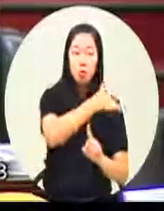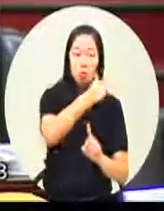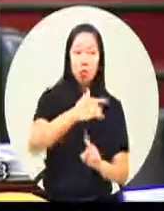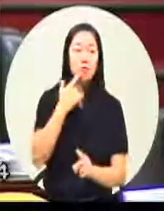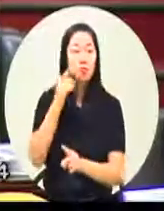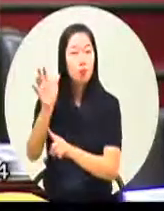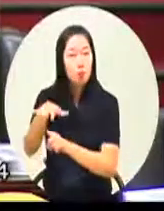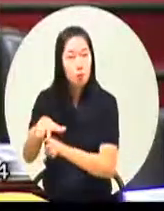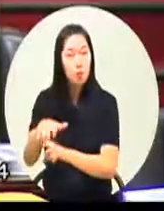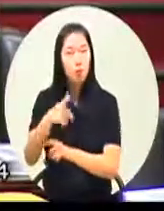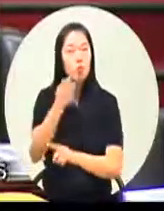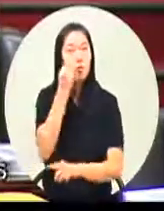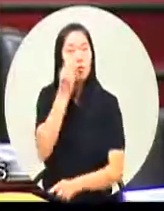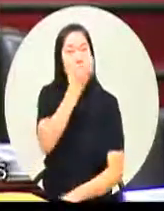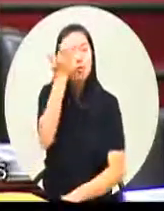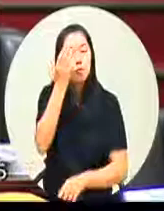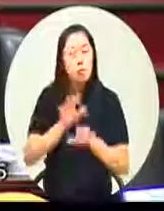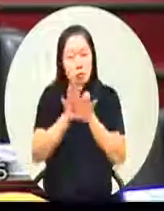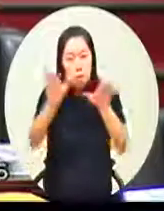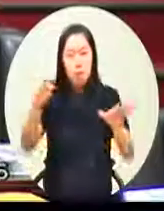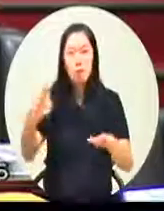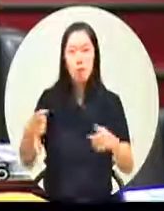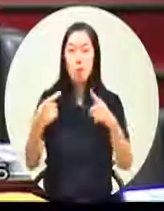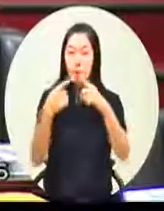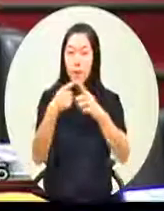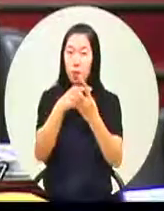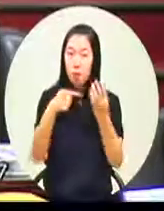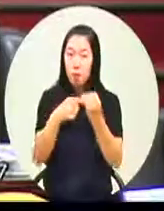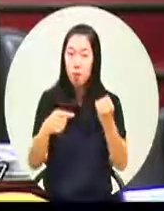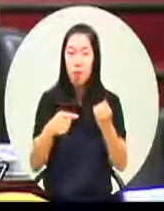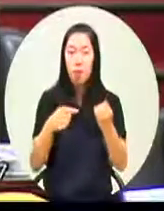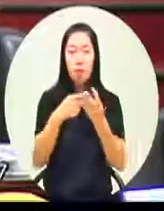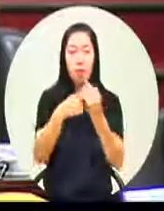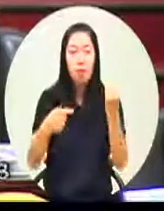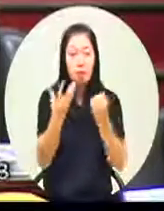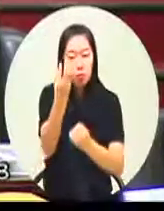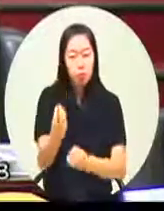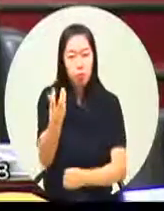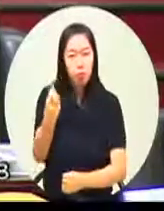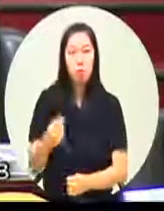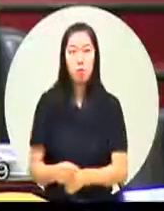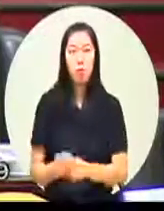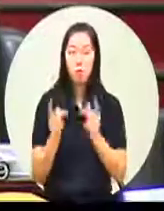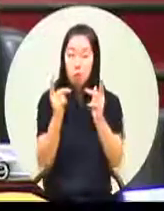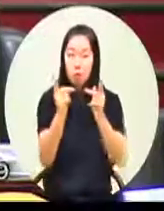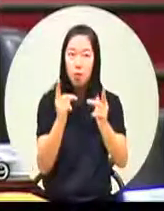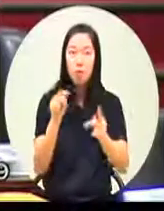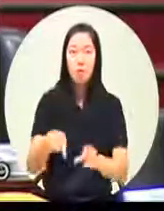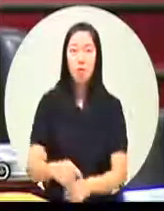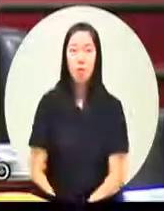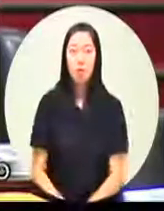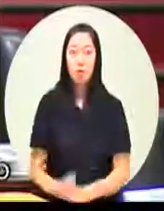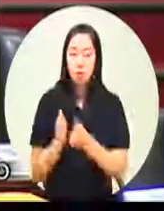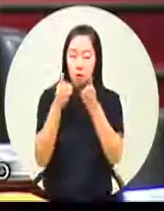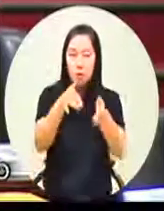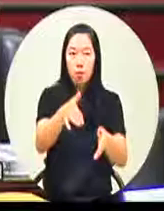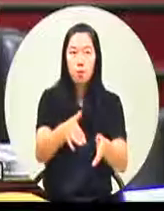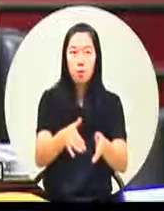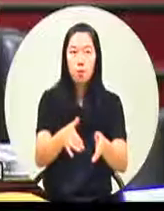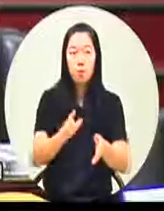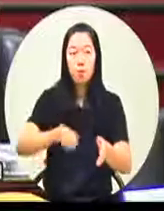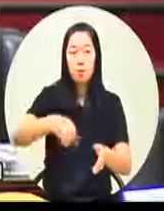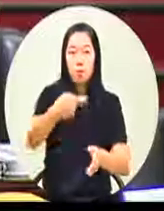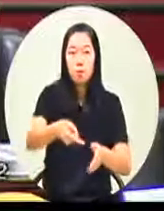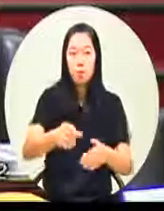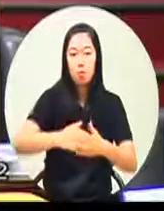光发展、人口的那个流动，捷运开往延长到